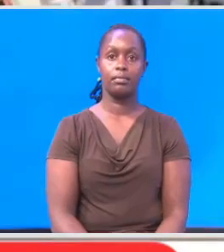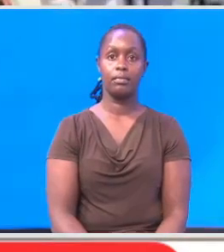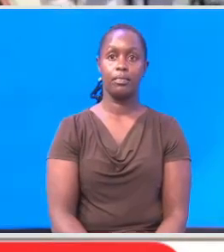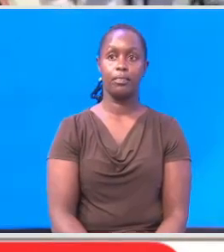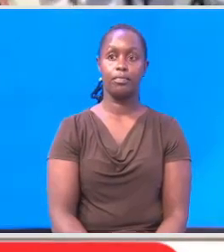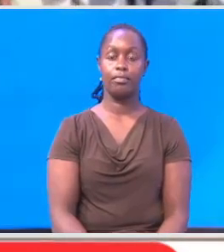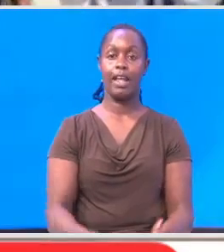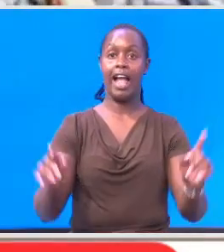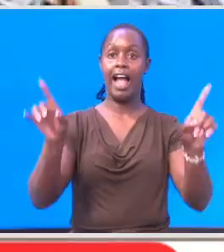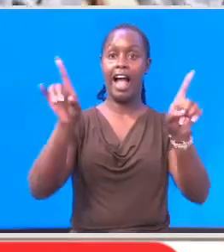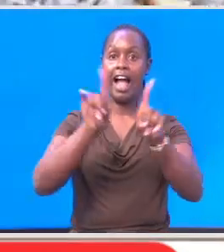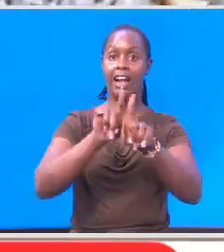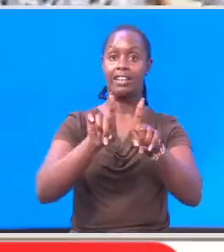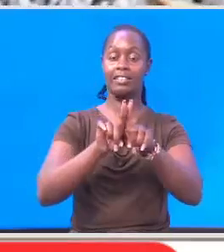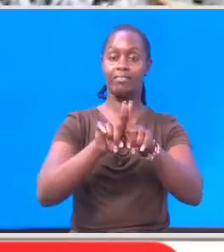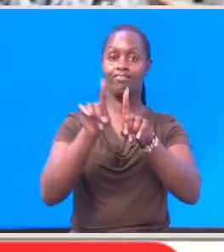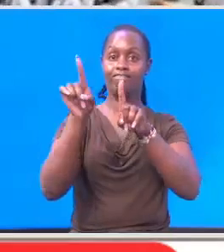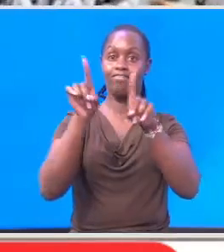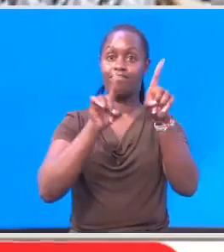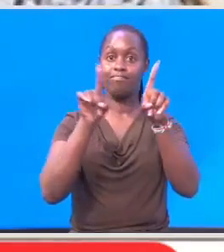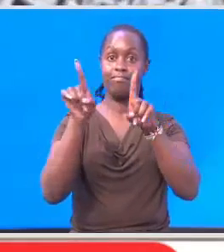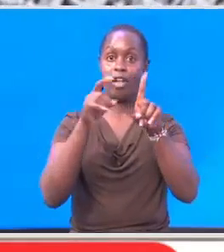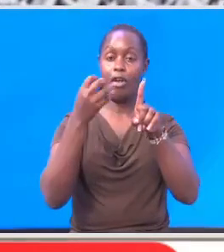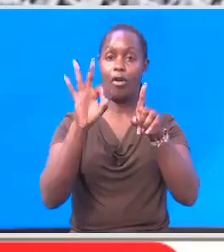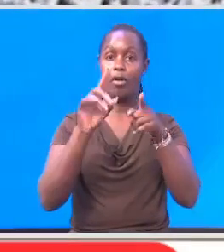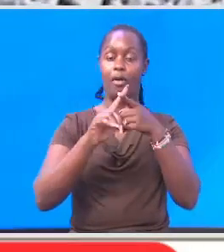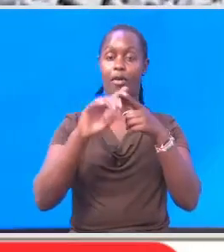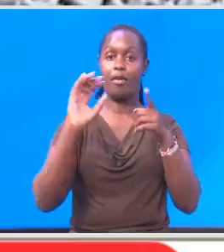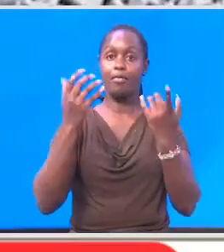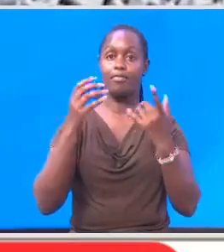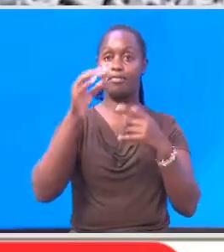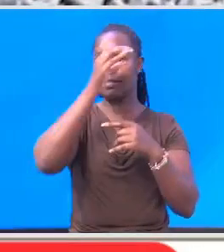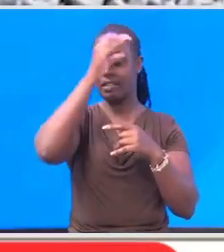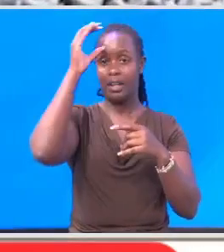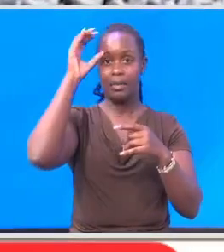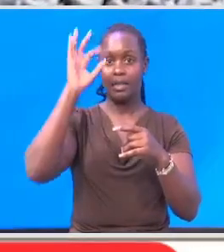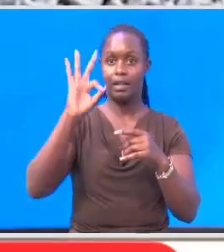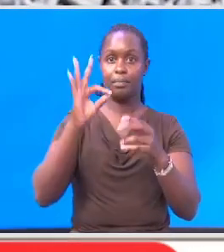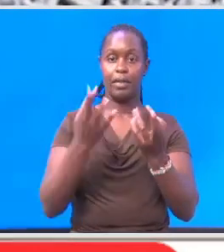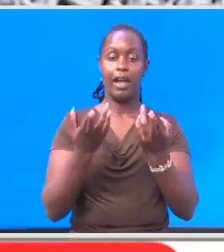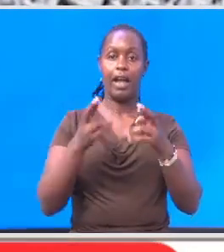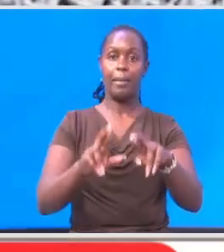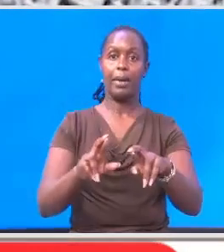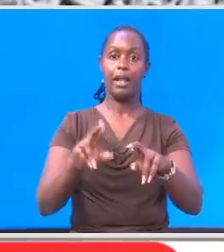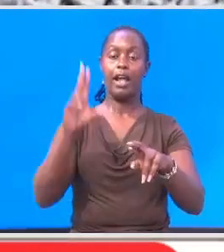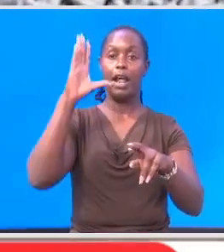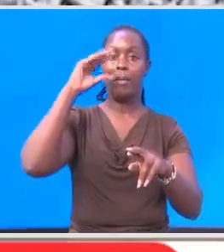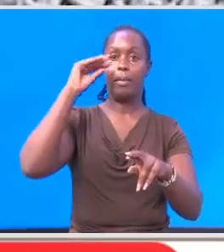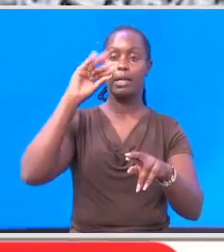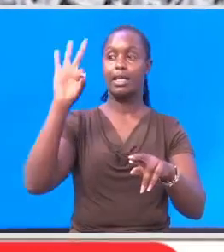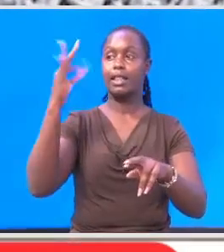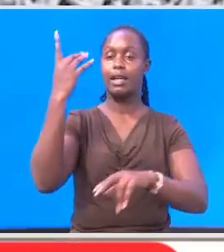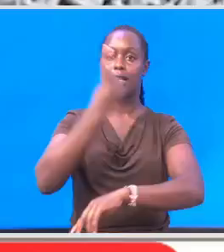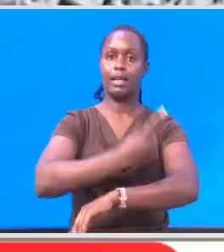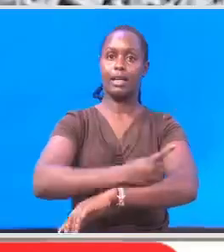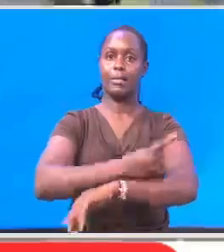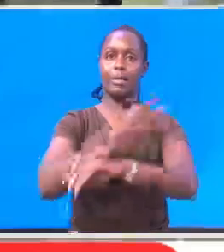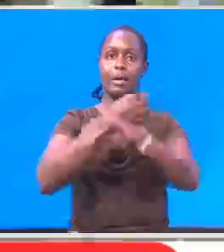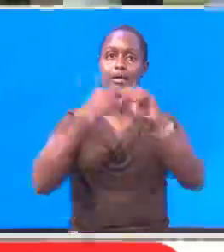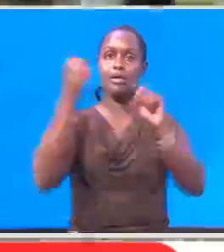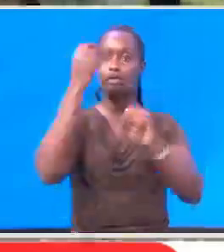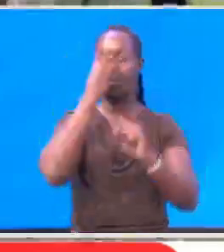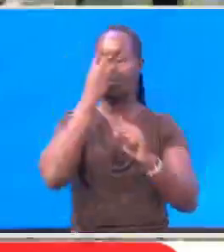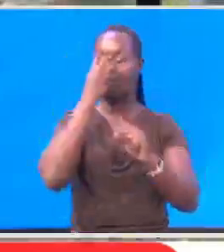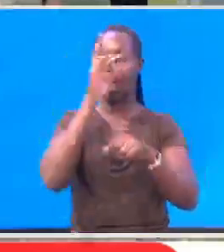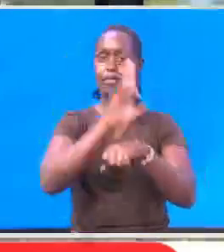Huku ziara ya mfalme Charles wa tatu ikiingia siku ya tatu na kufanyika katika eneo la Mombasa, Rais William Ruto ametumia fursa hiyo kuanza rasmi